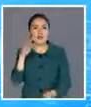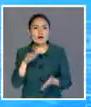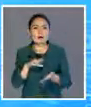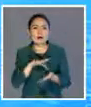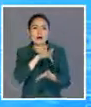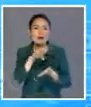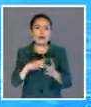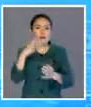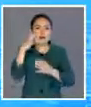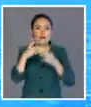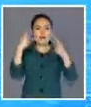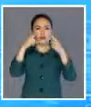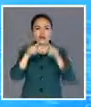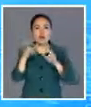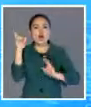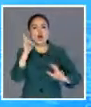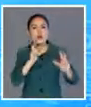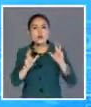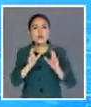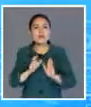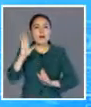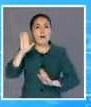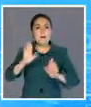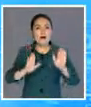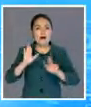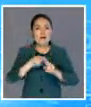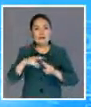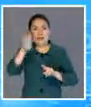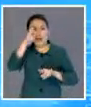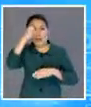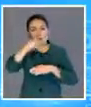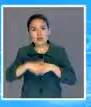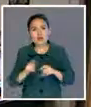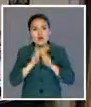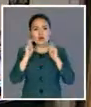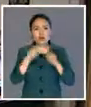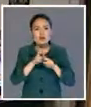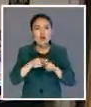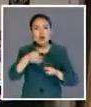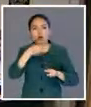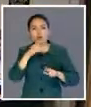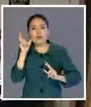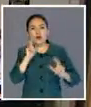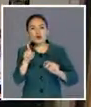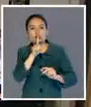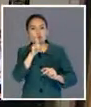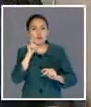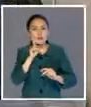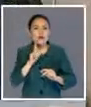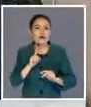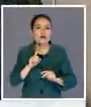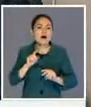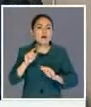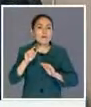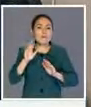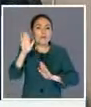Алматыдағы халықаралық ақпараттық технологиялар университетінде Малайзия елінің орталығы ашылды. Мұнда кез келген студент Малай халқының әдет ғұрпы